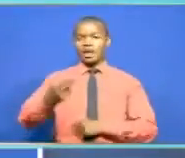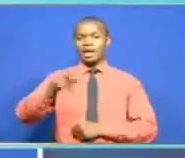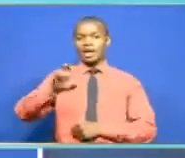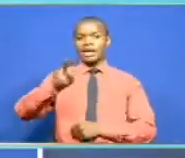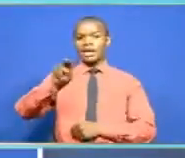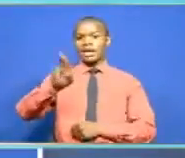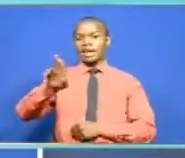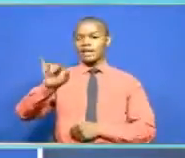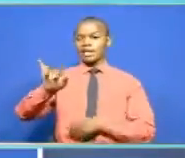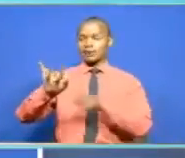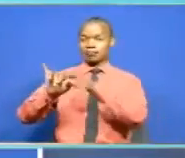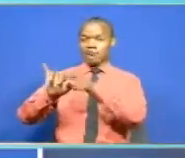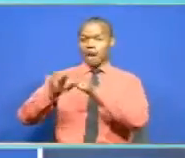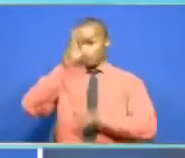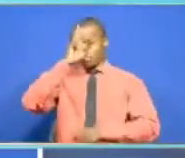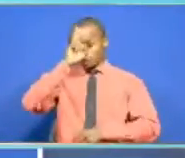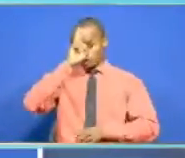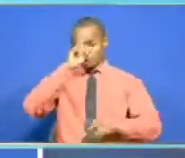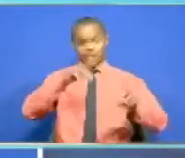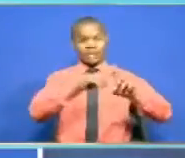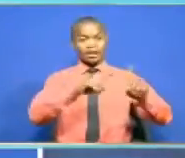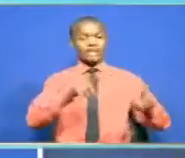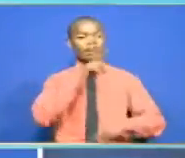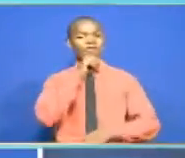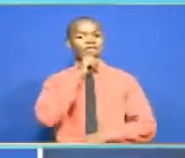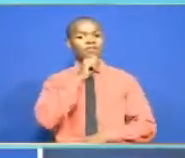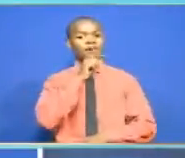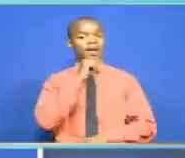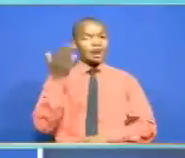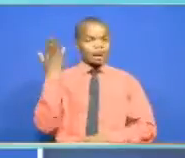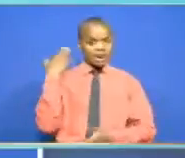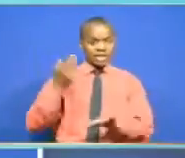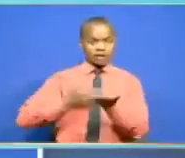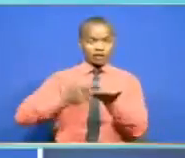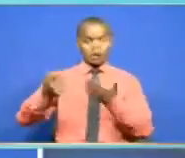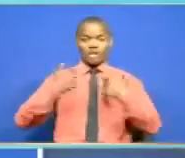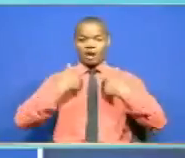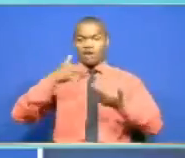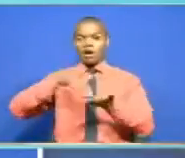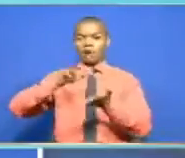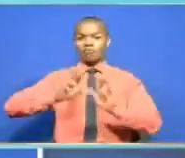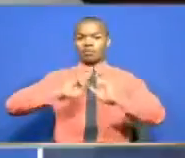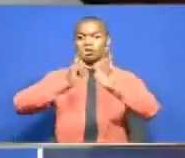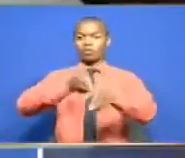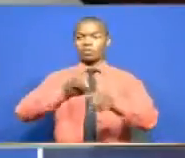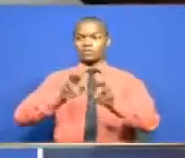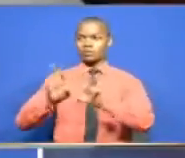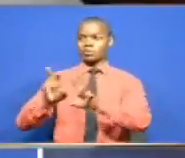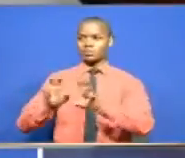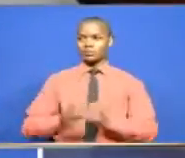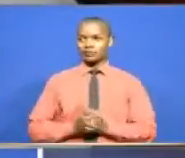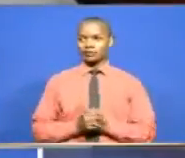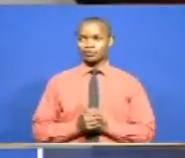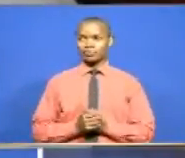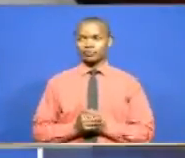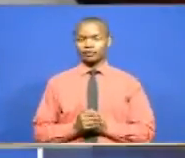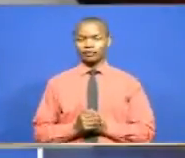anatuhumiwa kumpiga risasi mwanaume huyo Ijumaa iliyopita. Taarifa zaidi ni kwenye mizani ya haki.